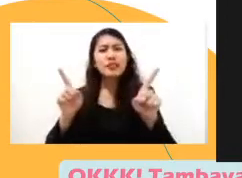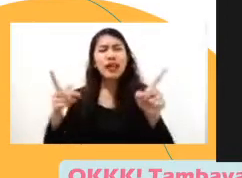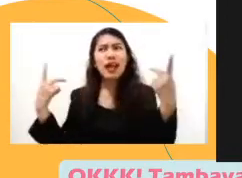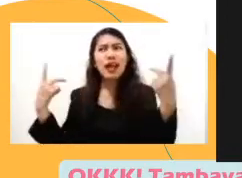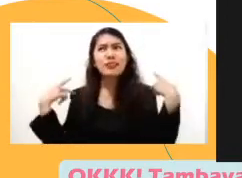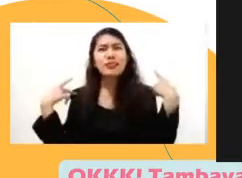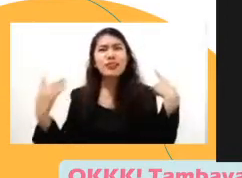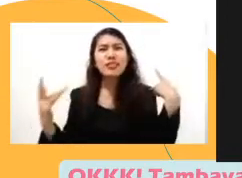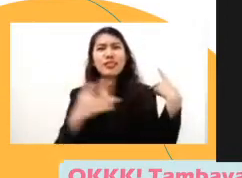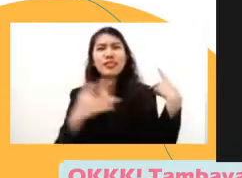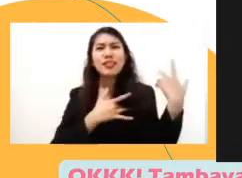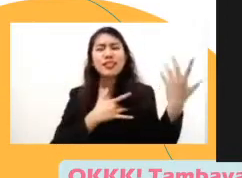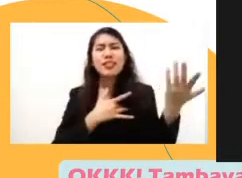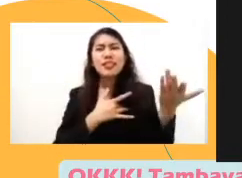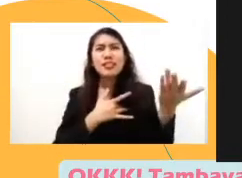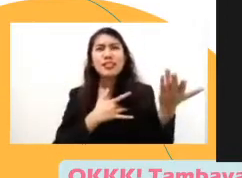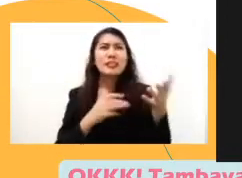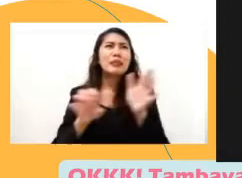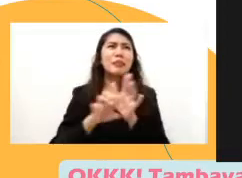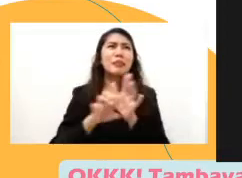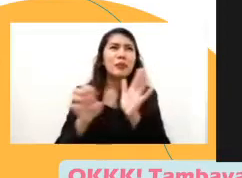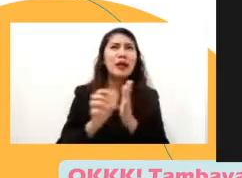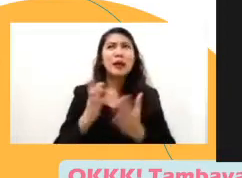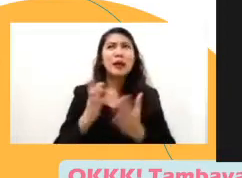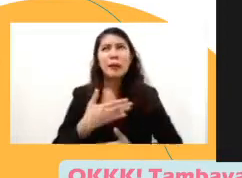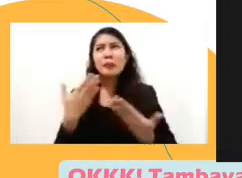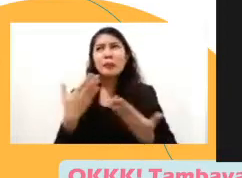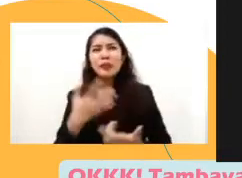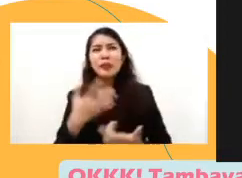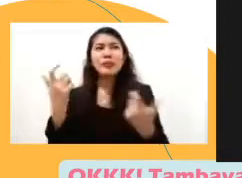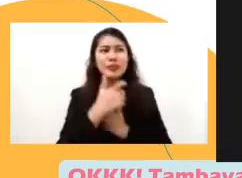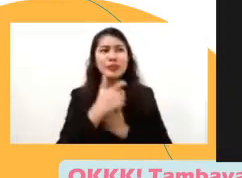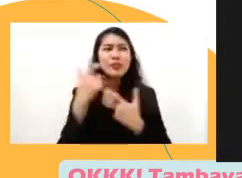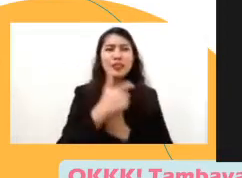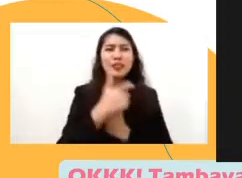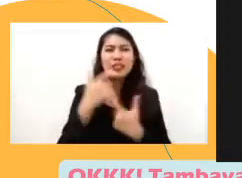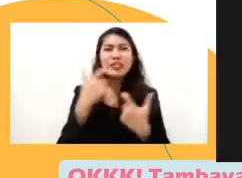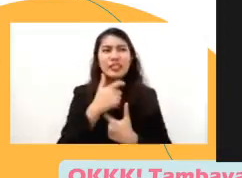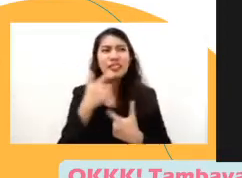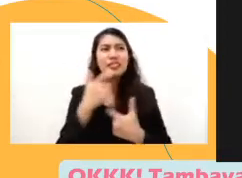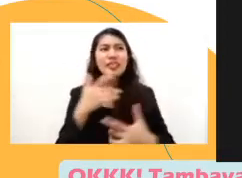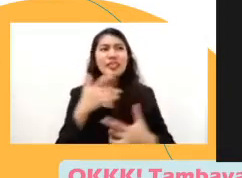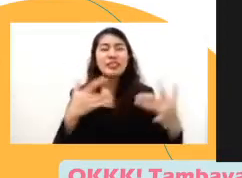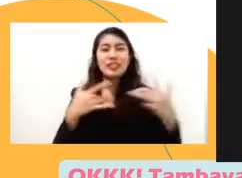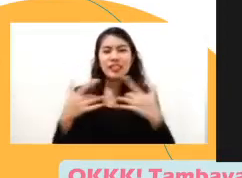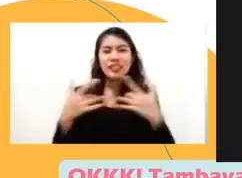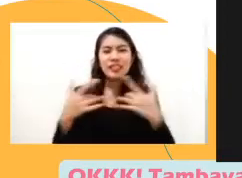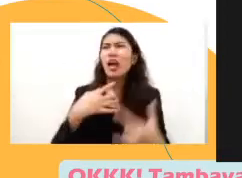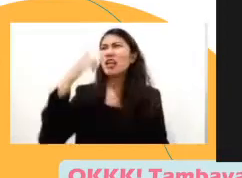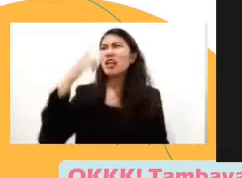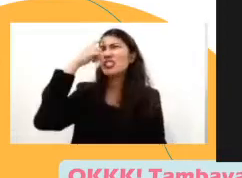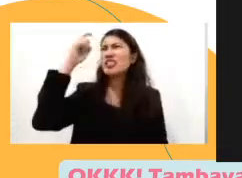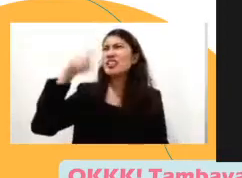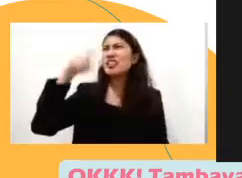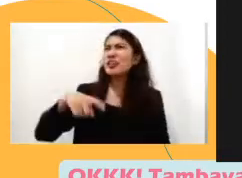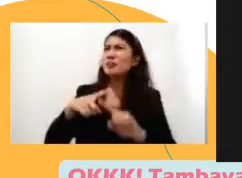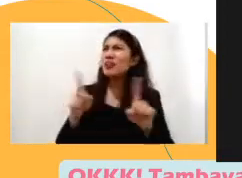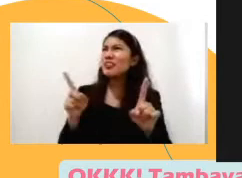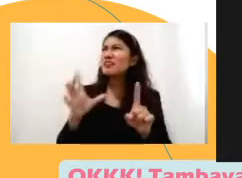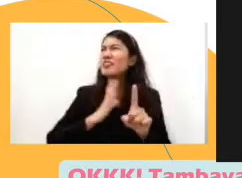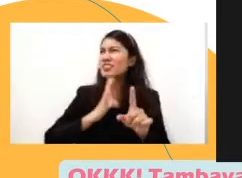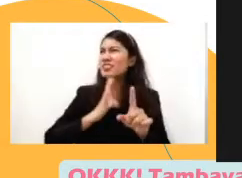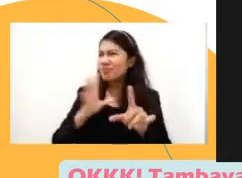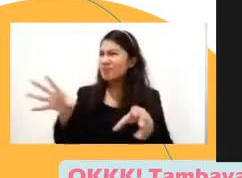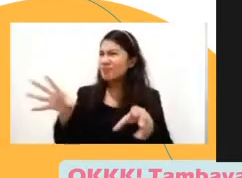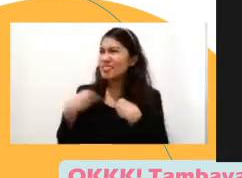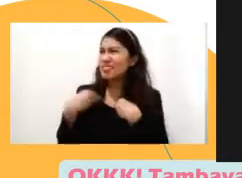na something, kung joy man siya or laughter. Parang exciting. Parang exciting. Hindi ko naiintindihan pero parang gusto ko siyang kantahin. Oo. So kahit pa paano,